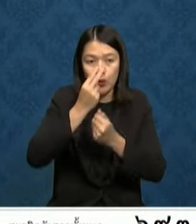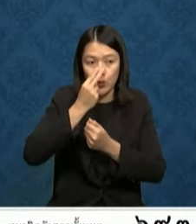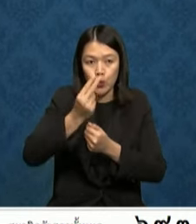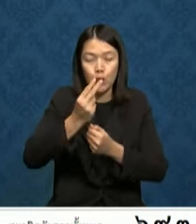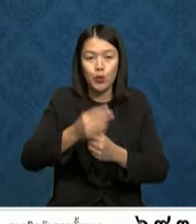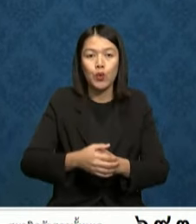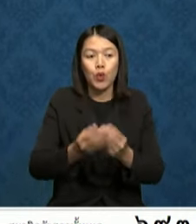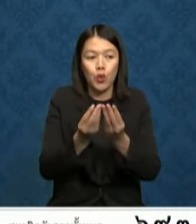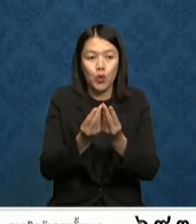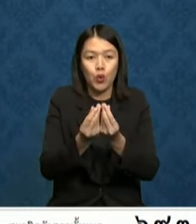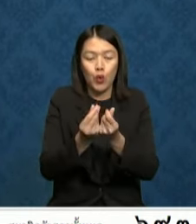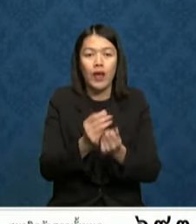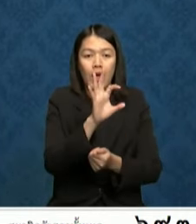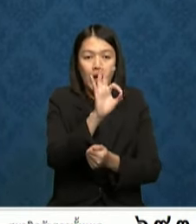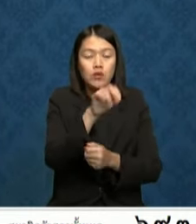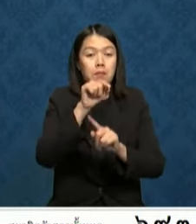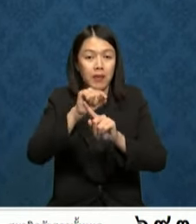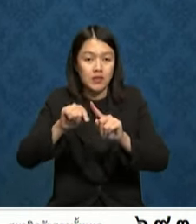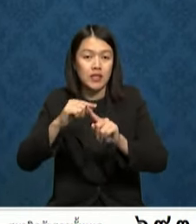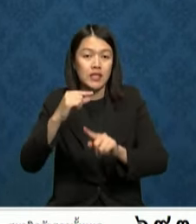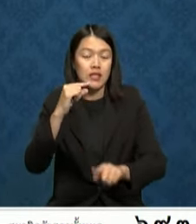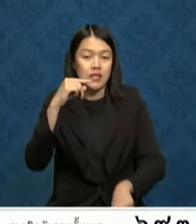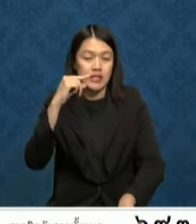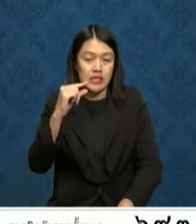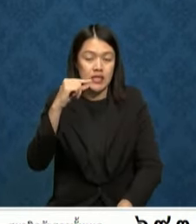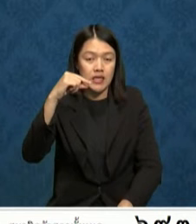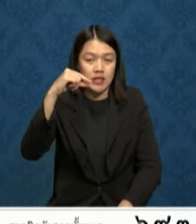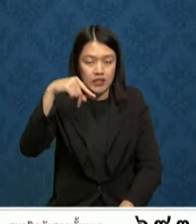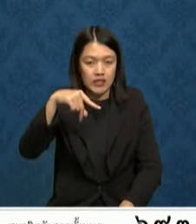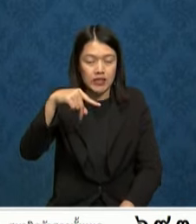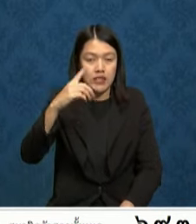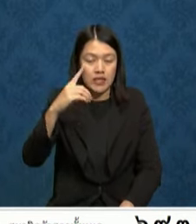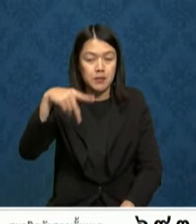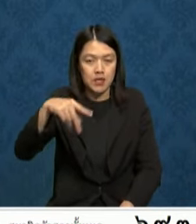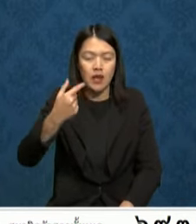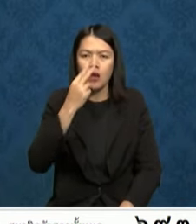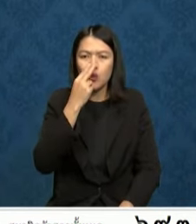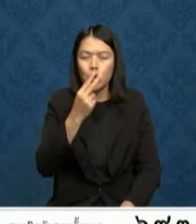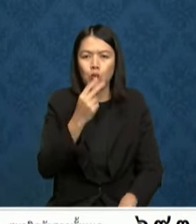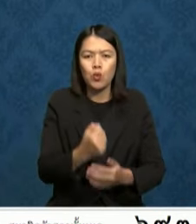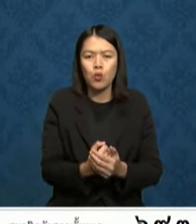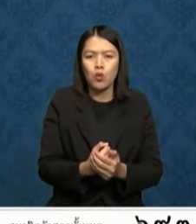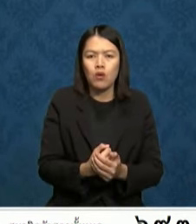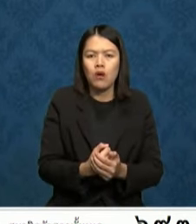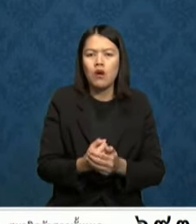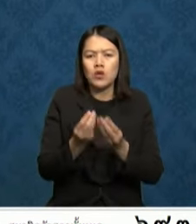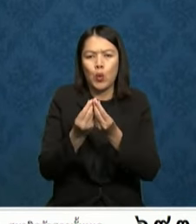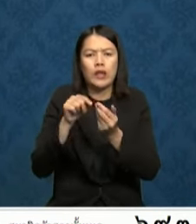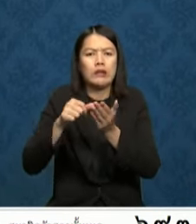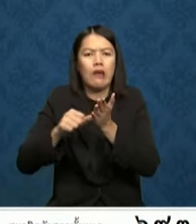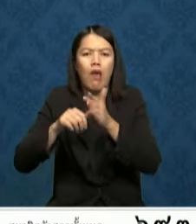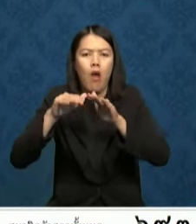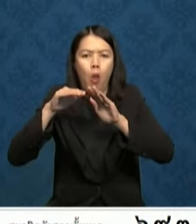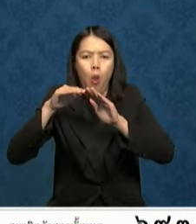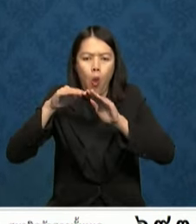ครับตัวเลขมันอยู่ที่ 90เปอร์เซ็นของ GDPผมอยากจะบอกว่าตัวเลขนี้ท่านยังไม่สามารถแก้ให้มันลงมาได้แน่